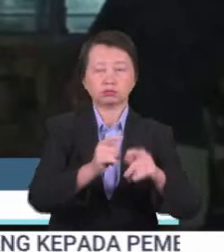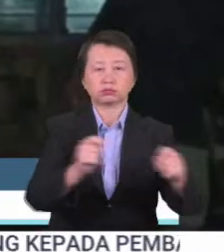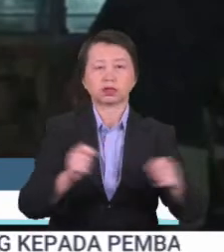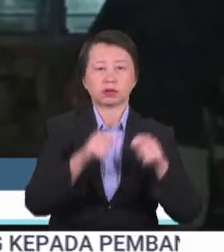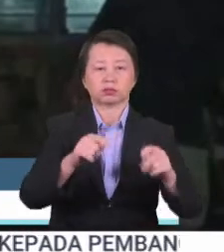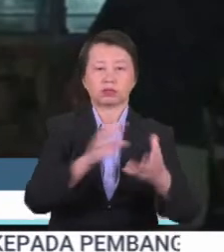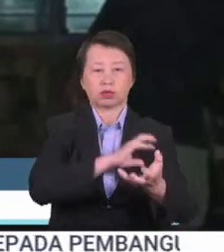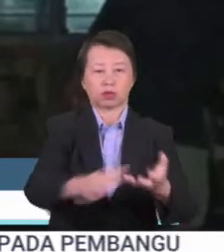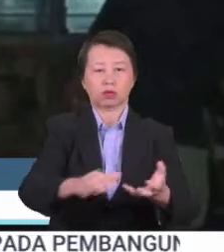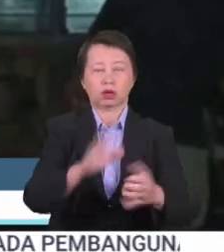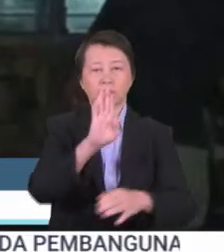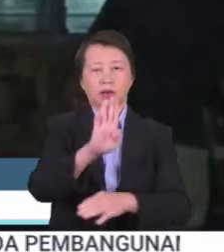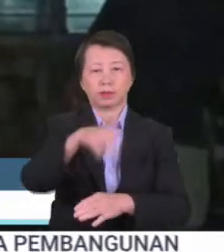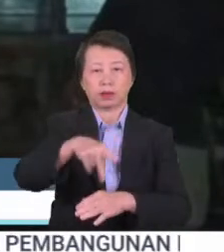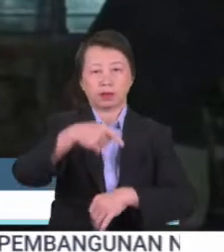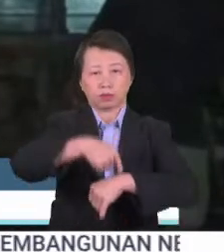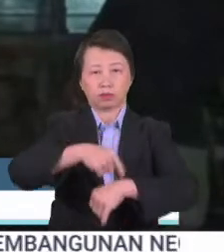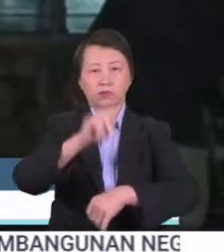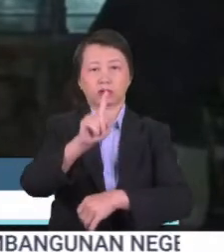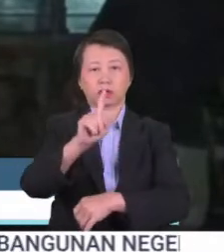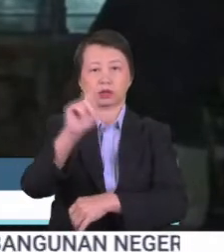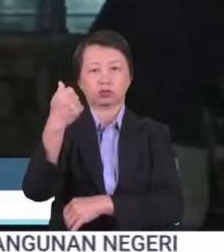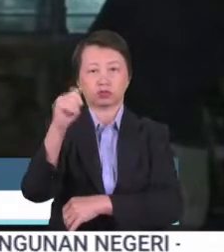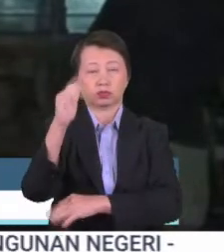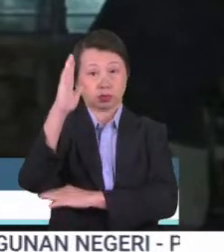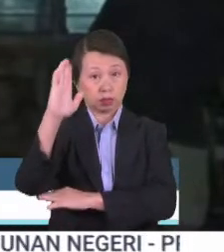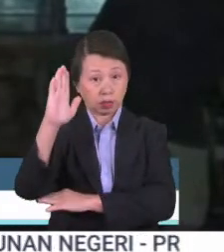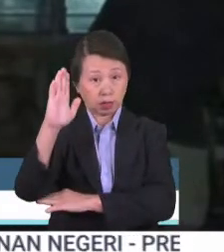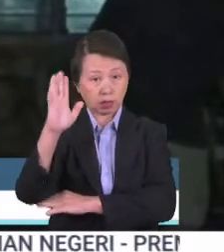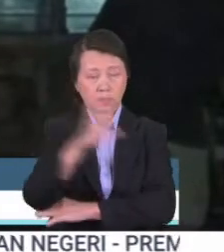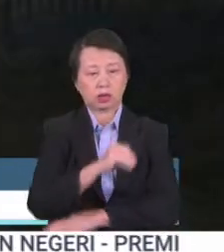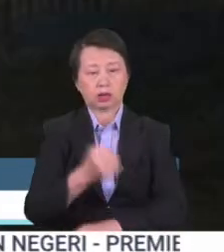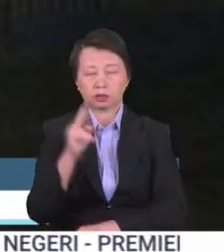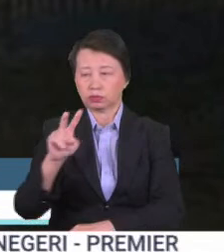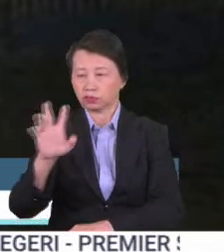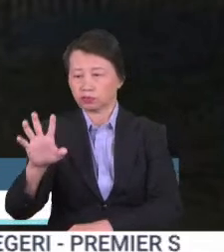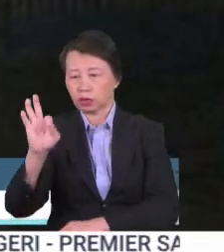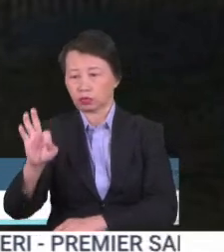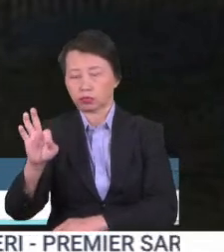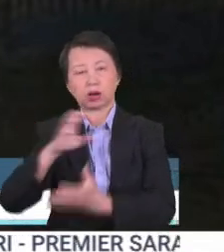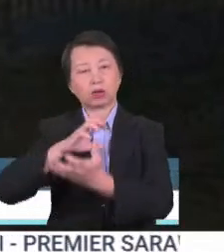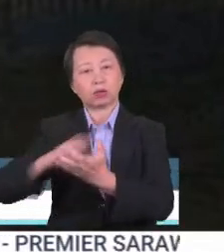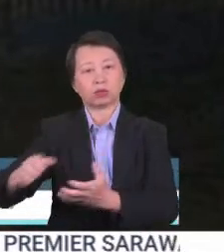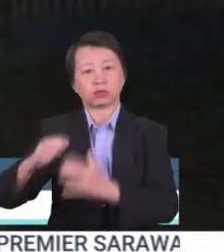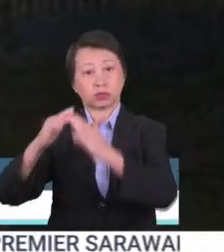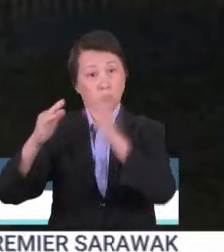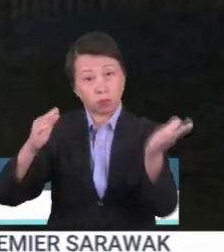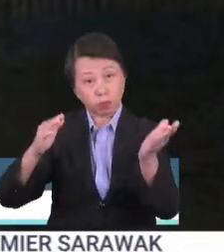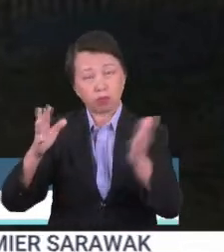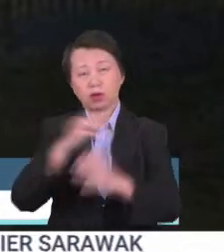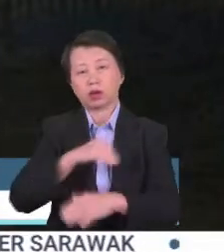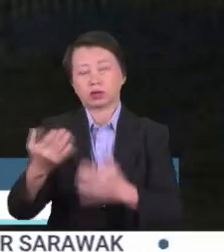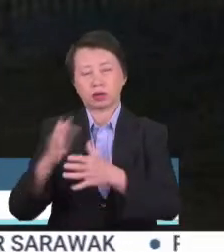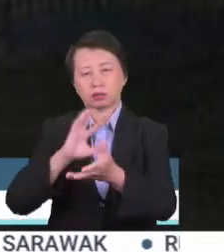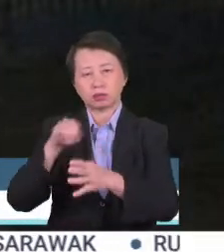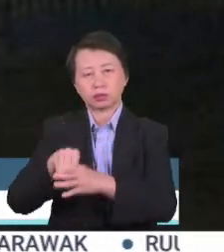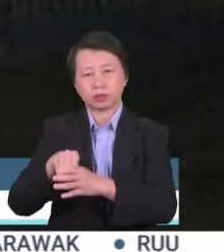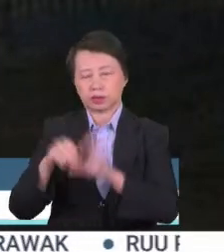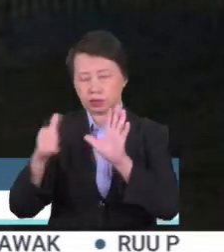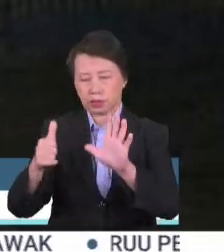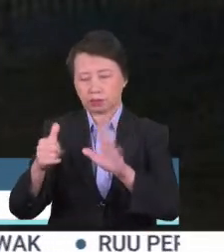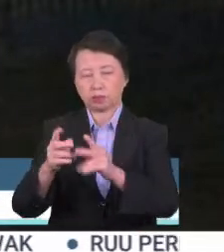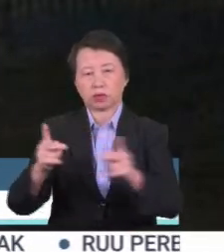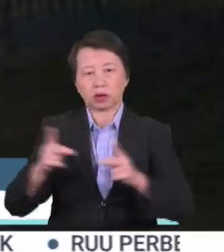Pasifik Selatan Batu Pahat pada pukul 110 tengahari 29 rumah lagi mengalami kerosakan Bumbung serta dinding melibatkan enam